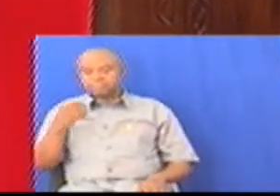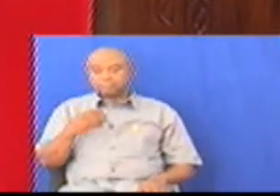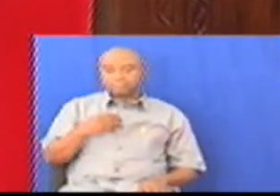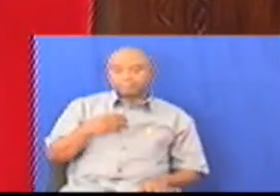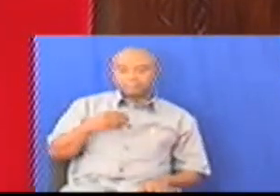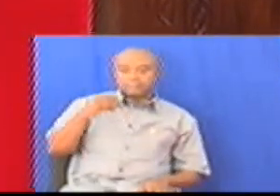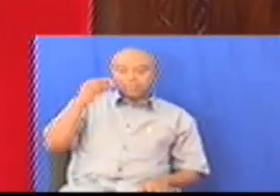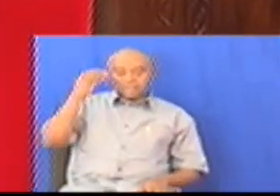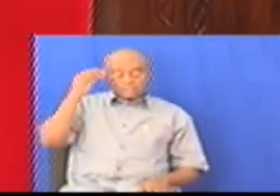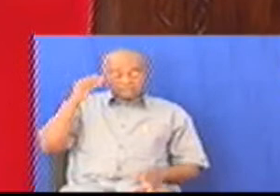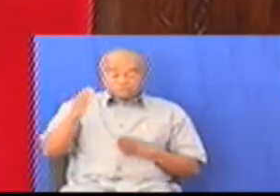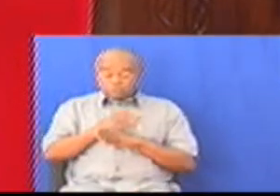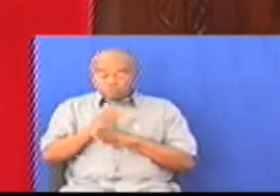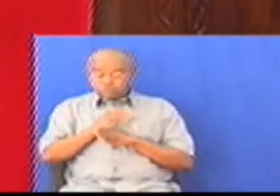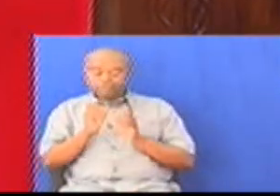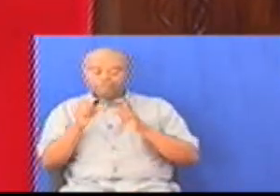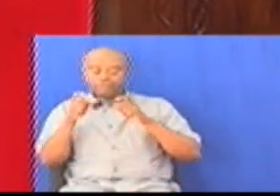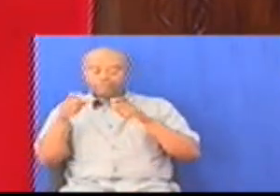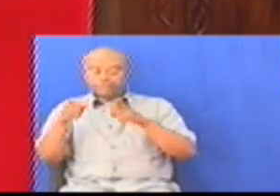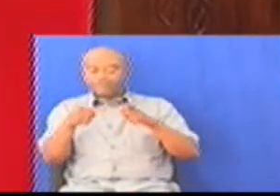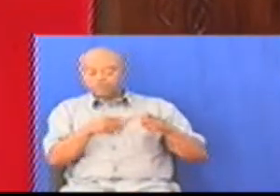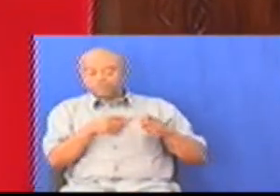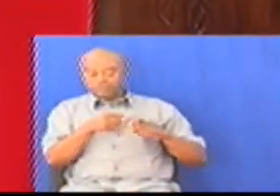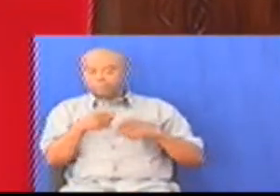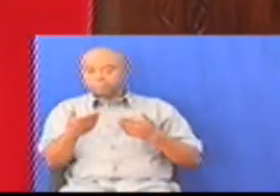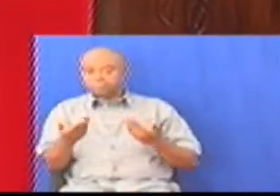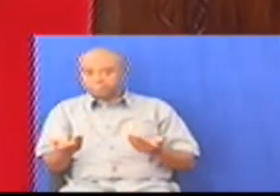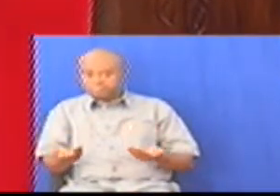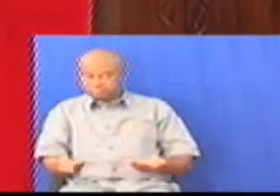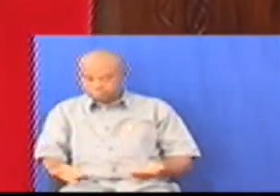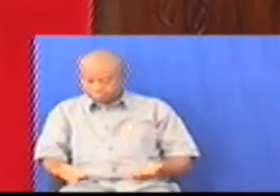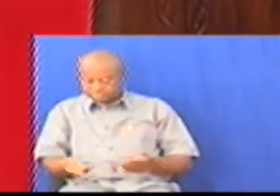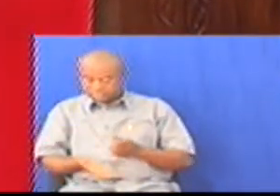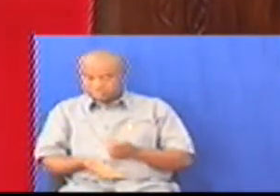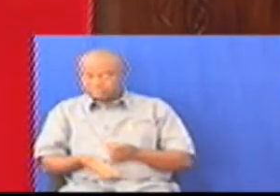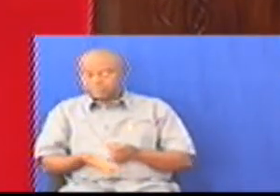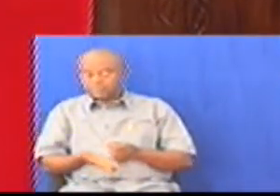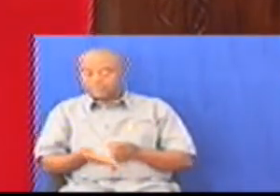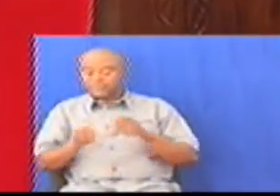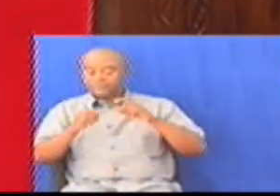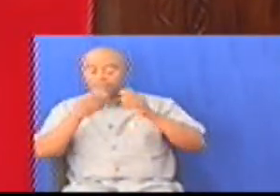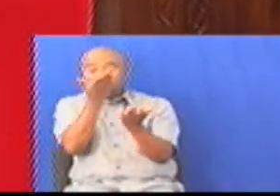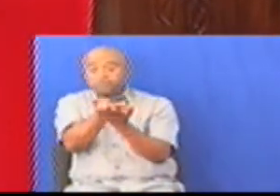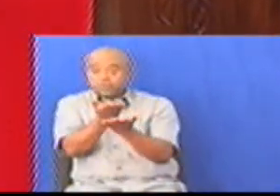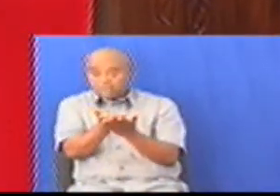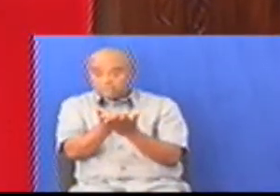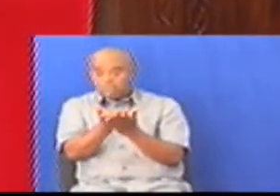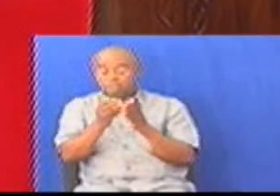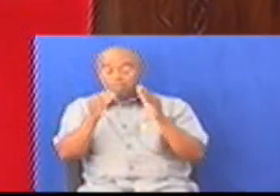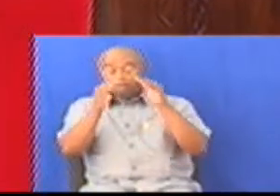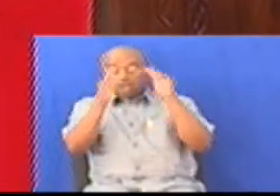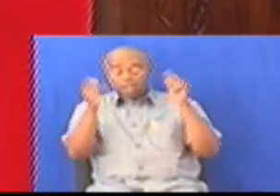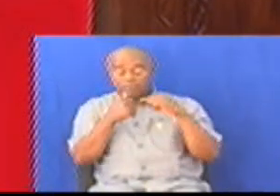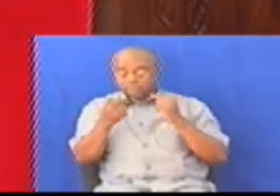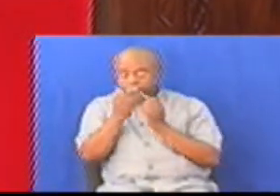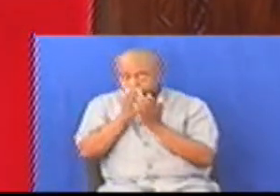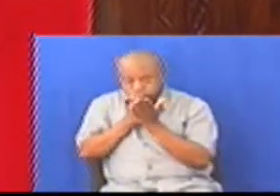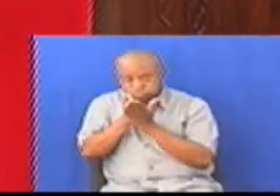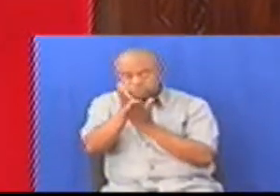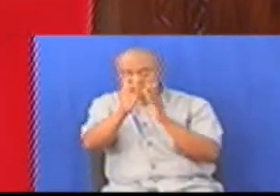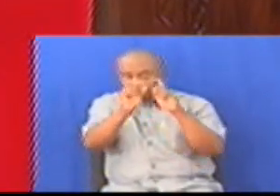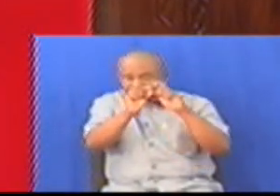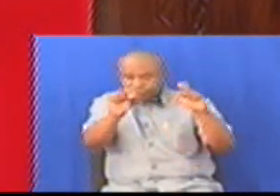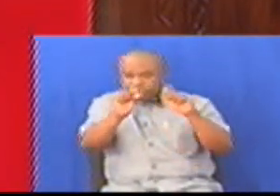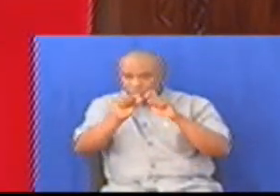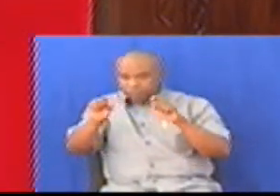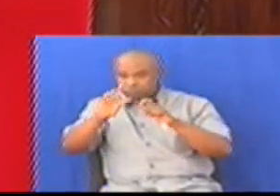kuhusu vifungu vya mswada. Mheshimiwa Spika, kambi rasmi ya upinzani bungeni imepitia mswada huu kifungu kwa kifungu na kutoa mapendekezo